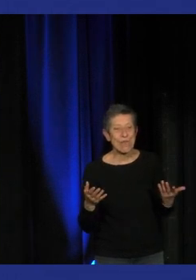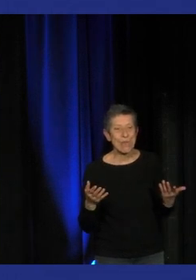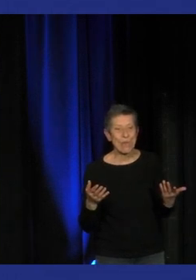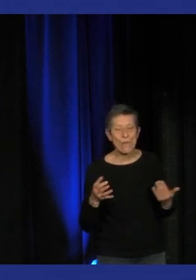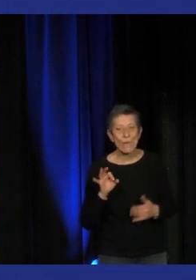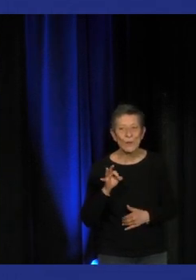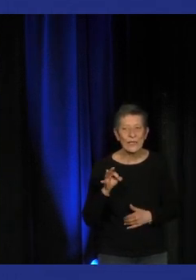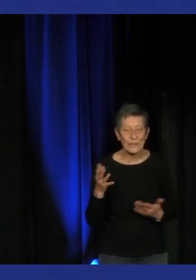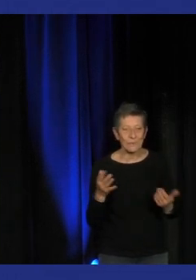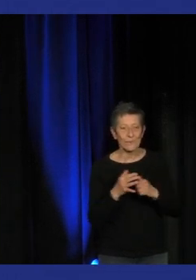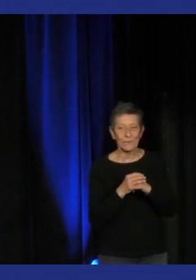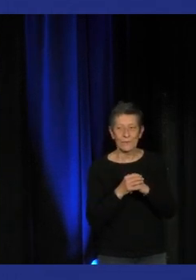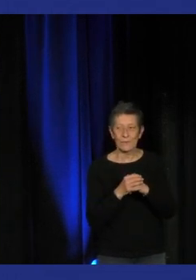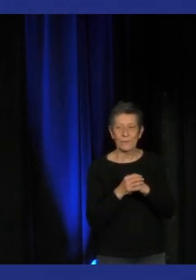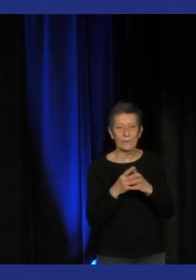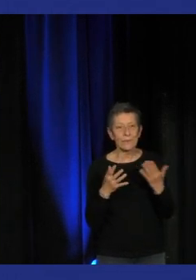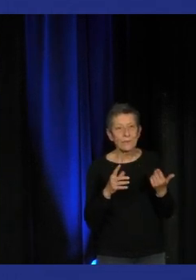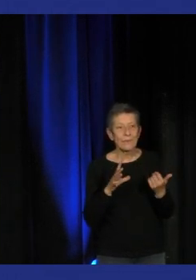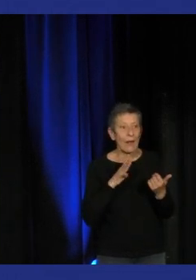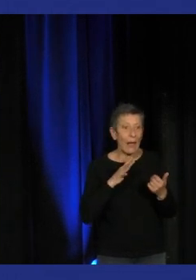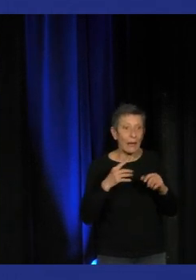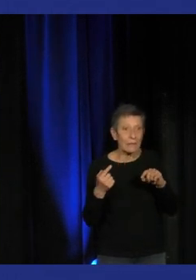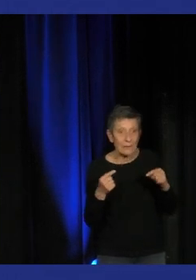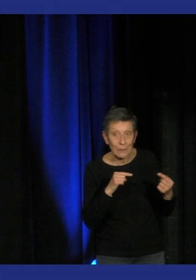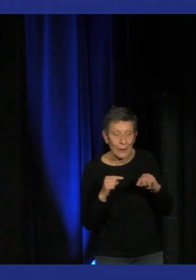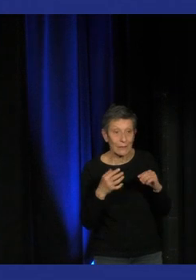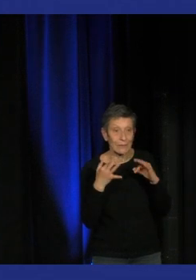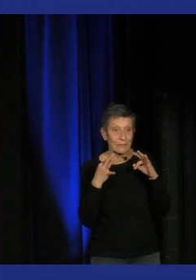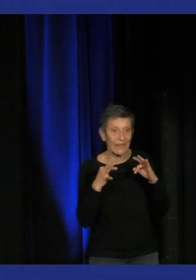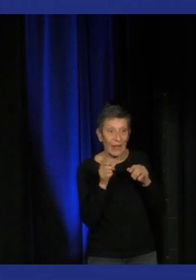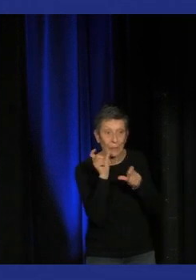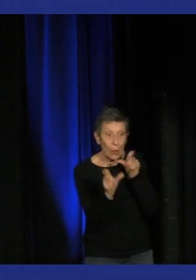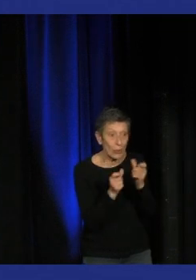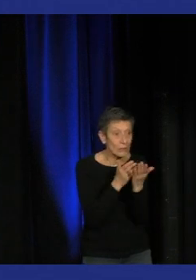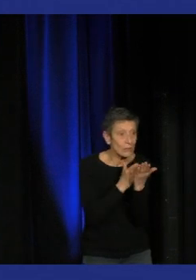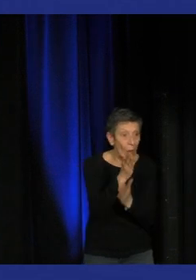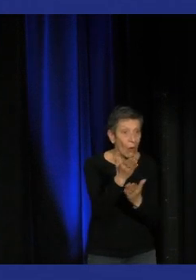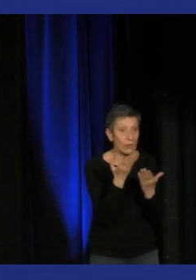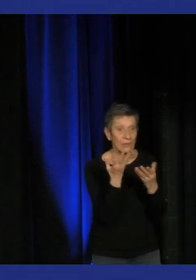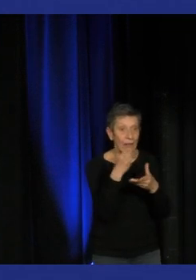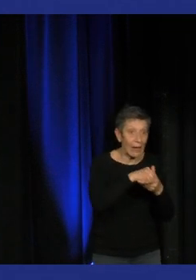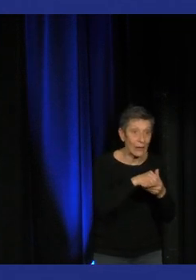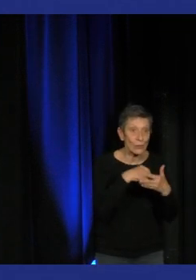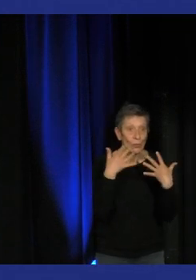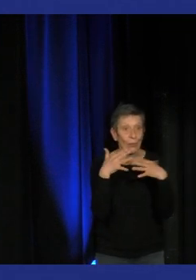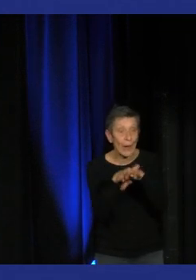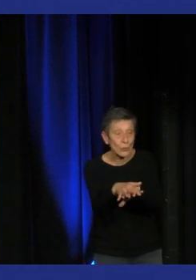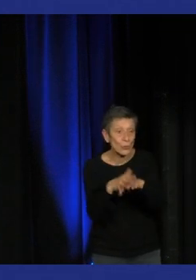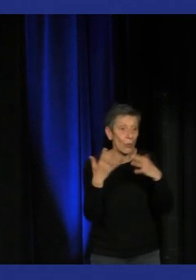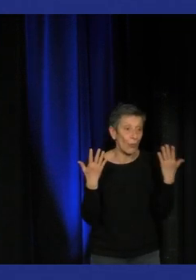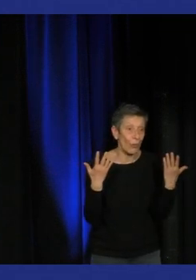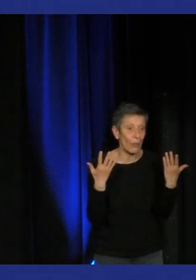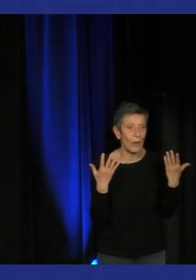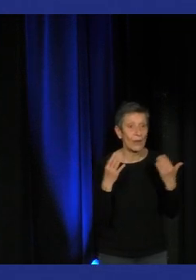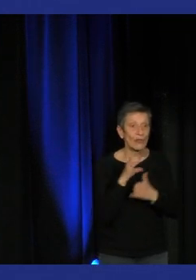Oui, là, effectivement, il y a eu des débats sémantiques sur passer de l'intégration à l'inclusion. Charles Gardou, notamment, a